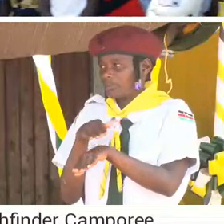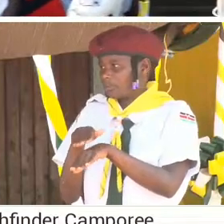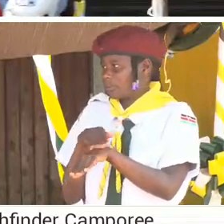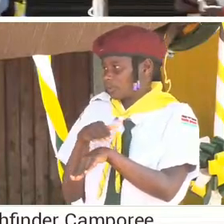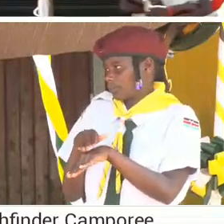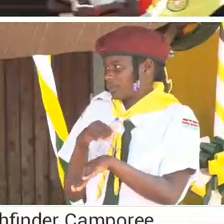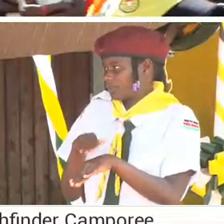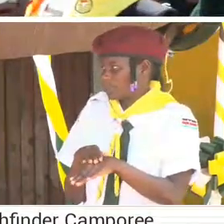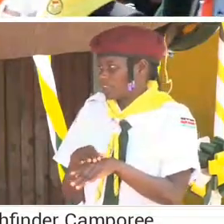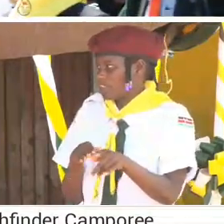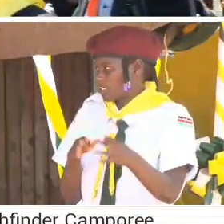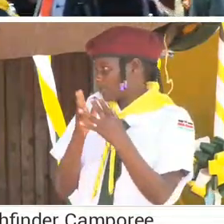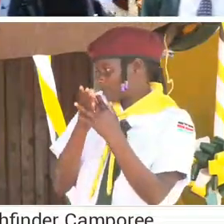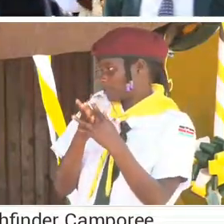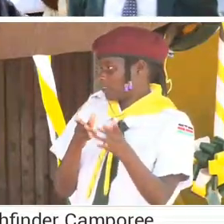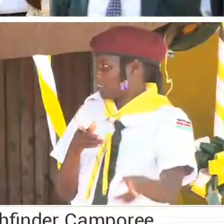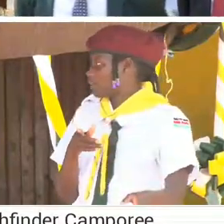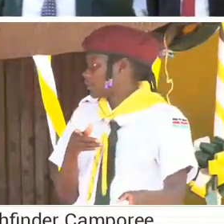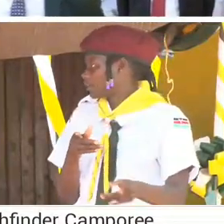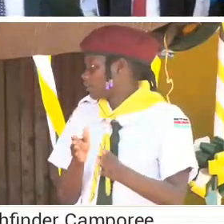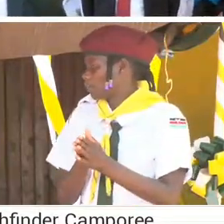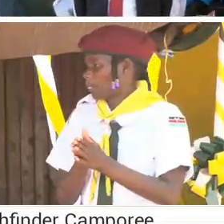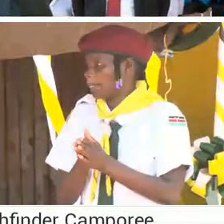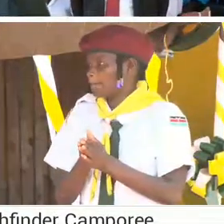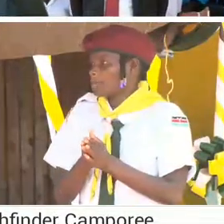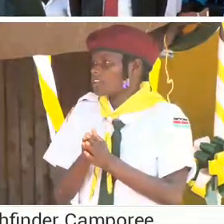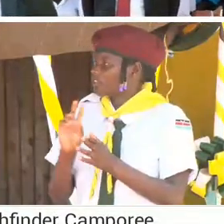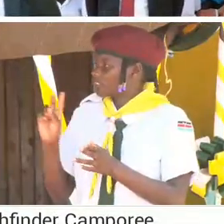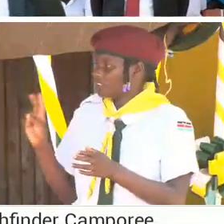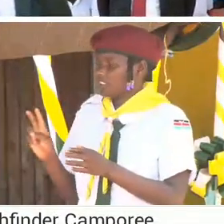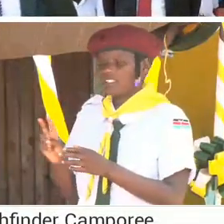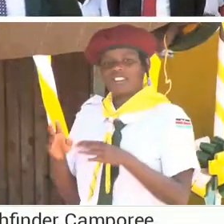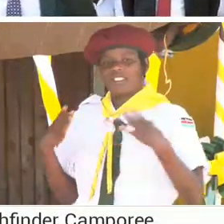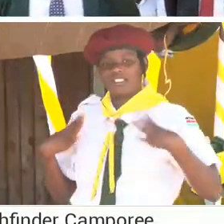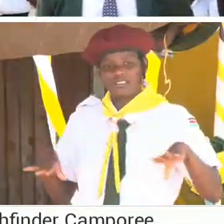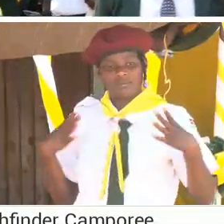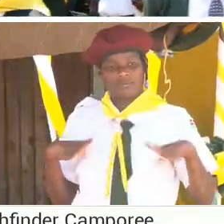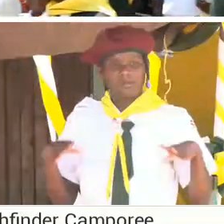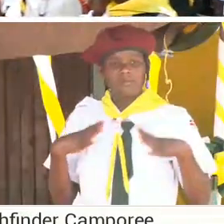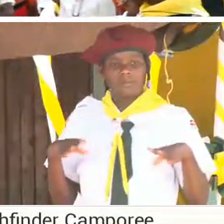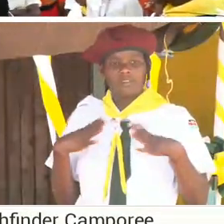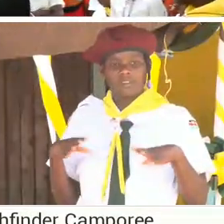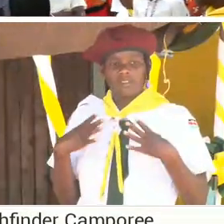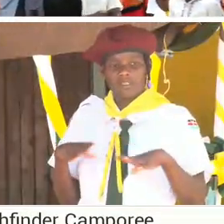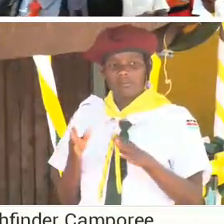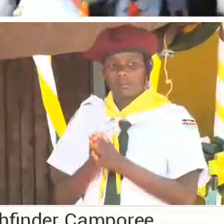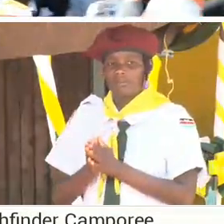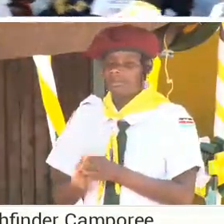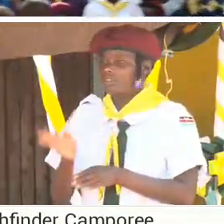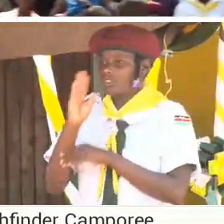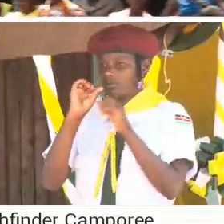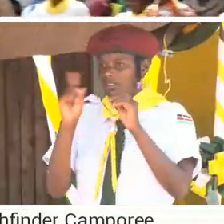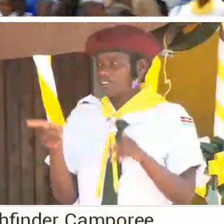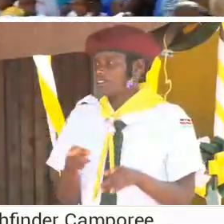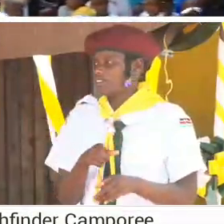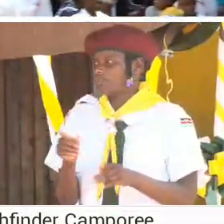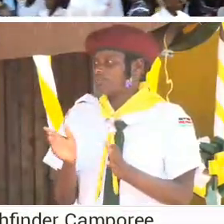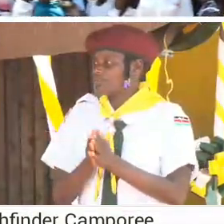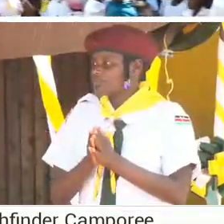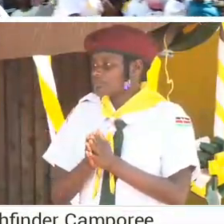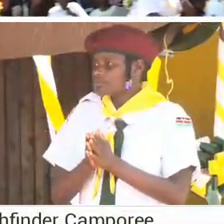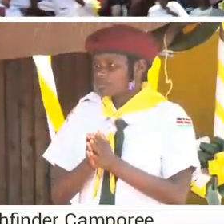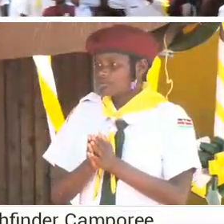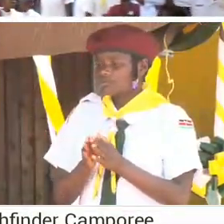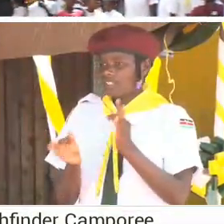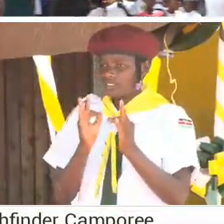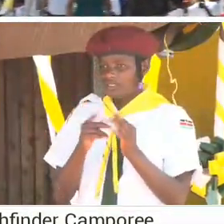njoo. Njoo tu. Usimwangalie mtu. Unapofanya uamuzi huu, unaufanya Mungu akubariki. Unapofanya